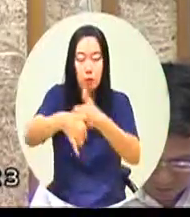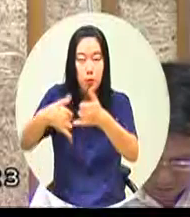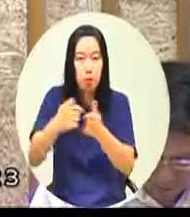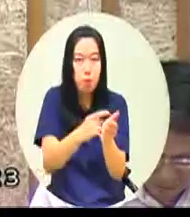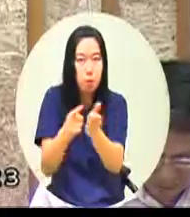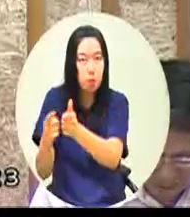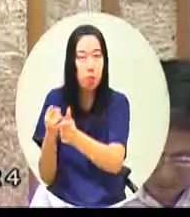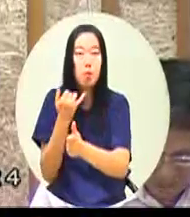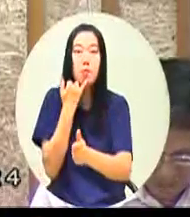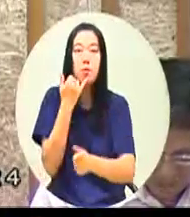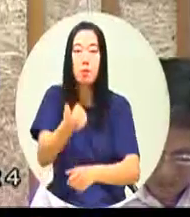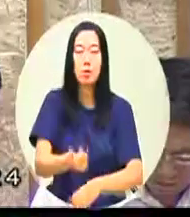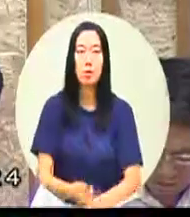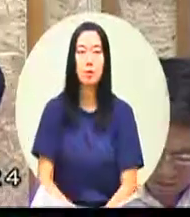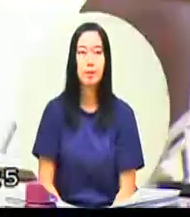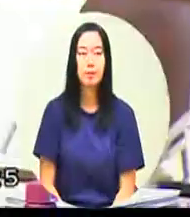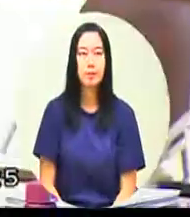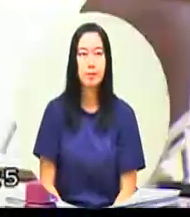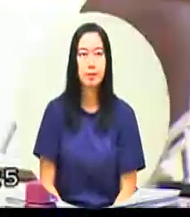况。